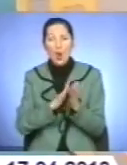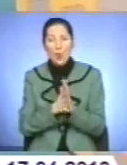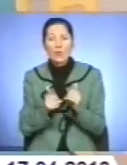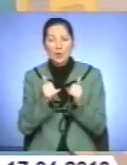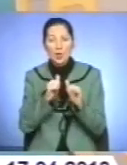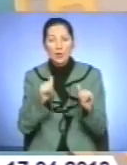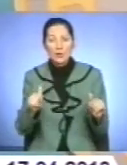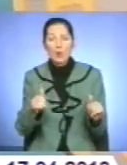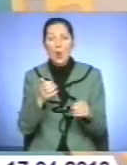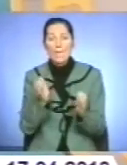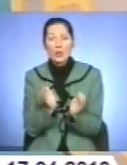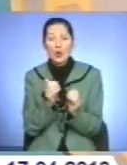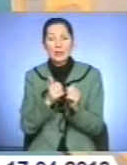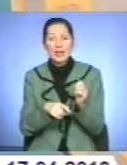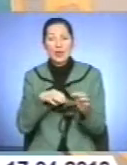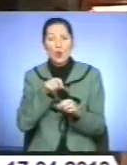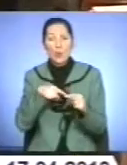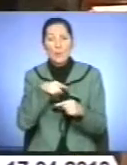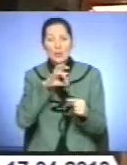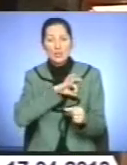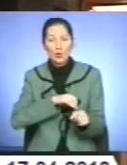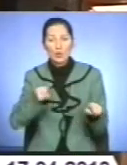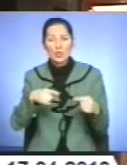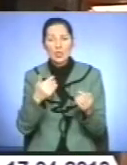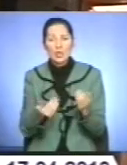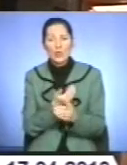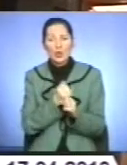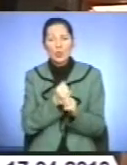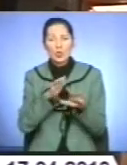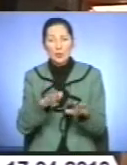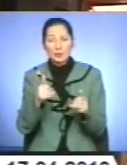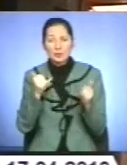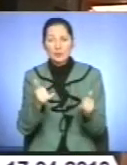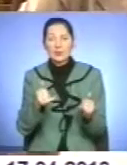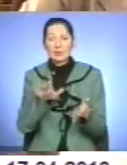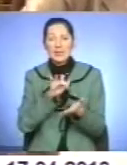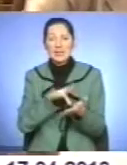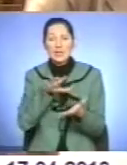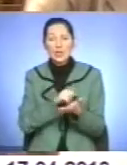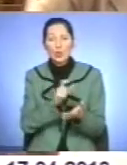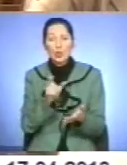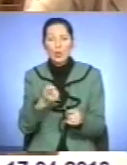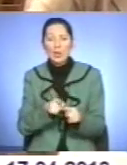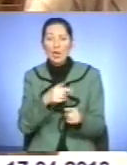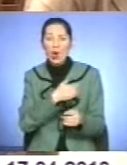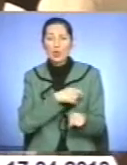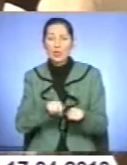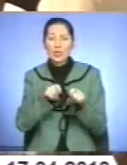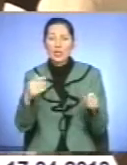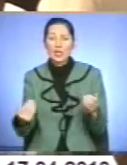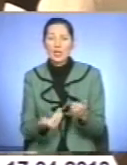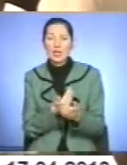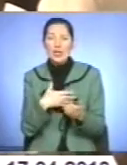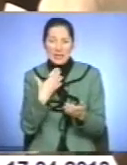робочих місць. Таким чином, тепер у центрах зайнятості люди, які хочуть відкрити власний бізнес або вже ведуть підприємницьку